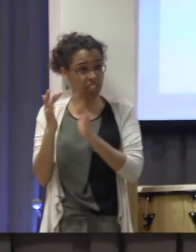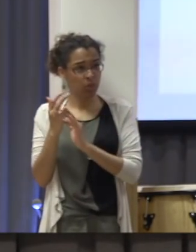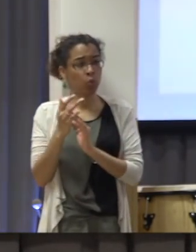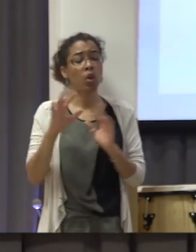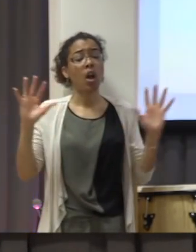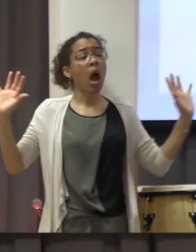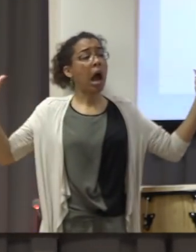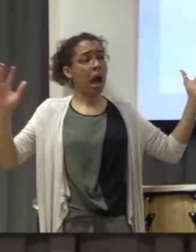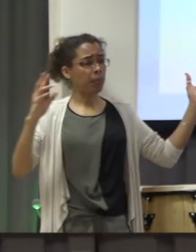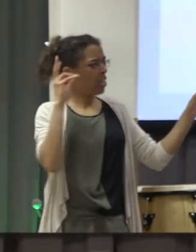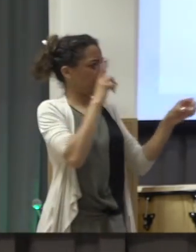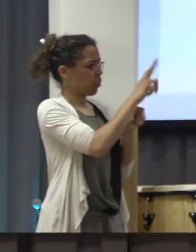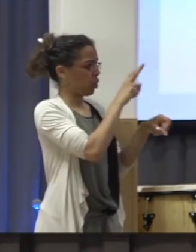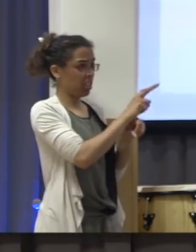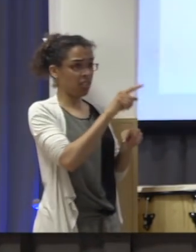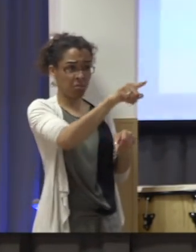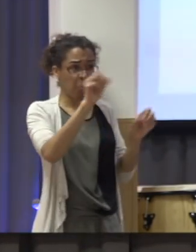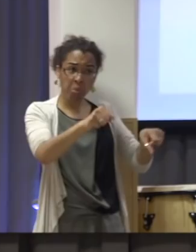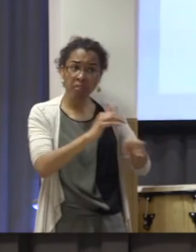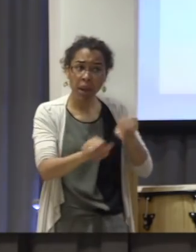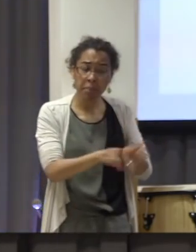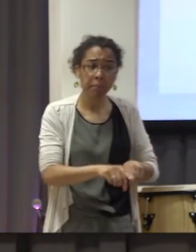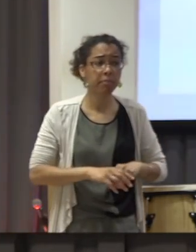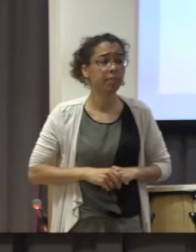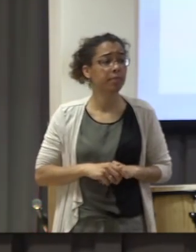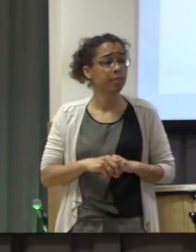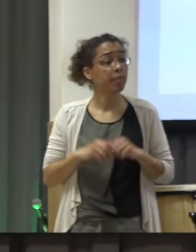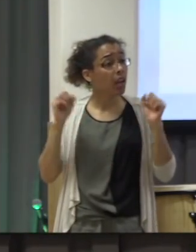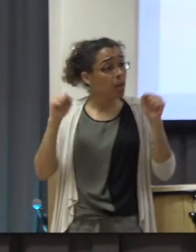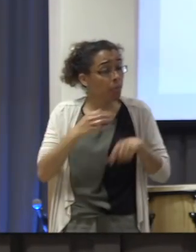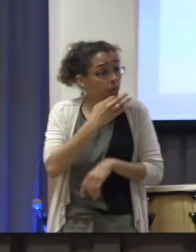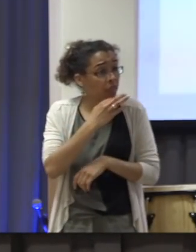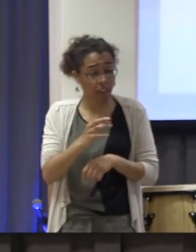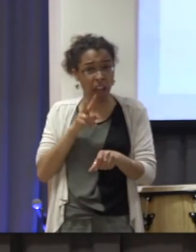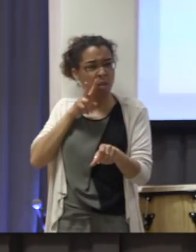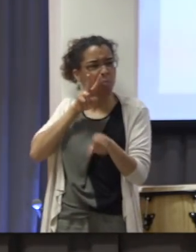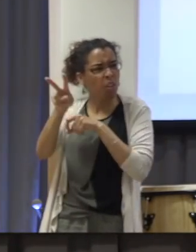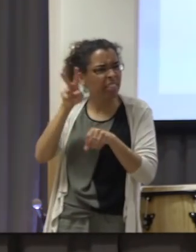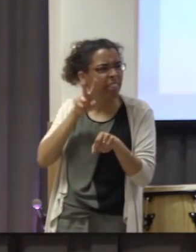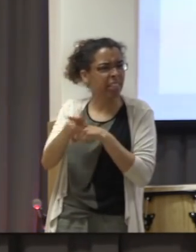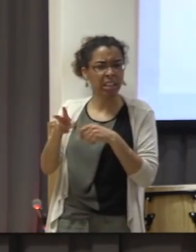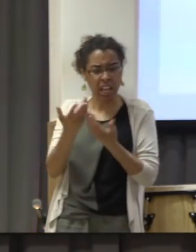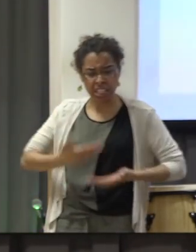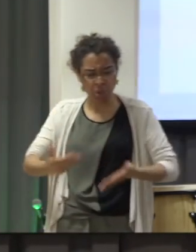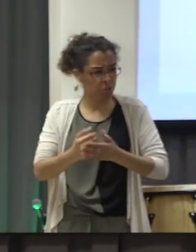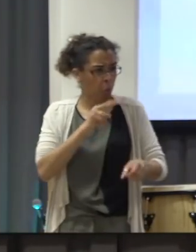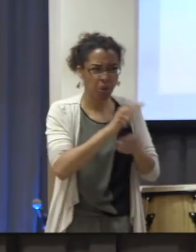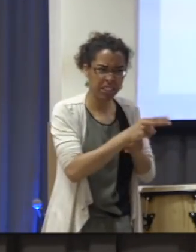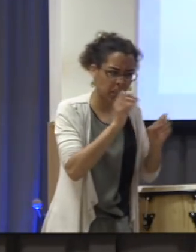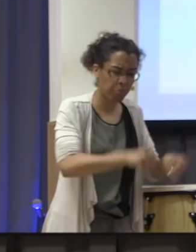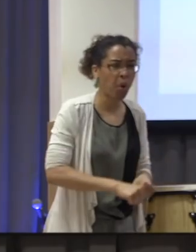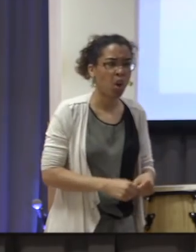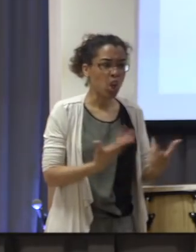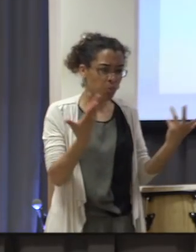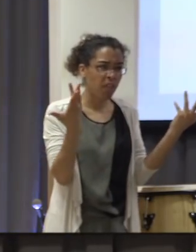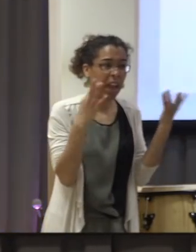figuier, tu es aussi capable de le faire. C'est-à-dire que tu es capable de maudire chaque situation, la maladie, tu peux le lier